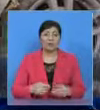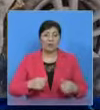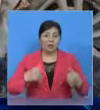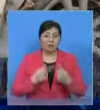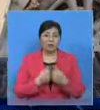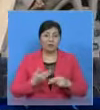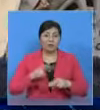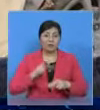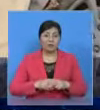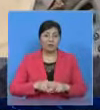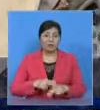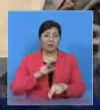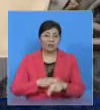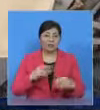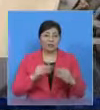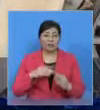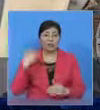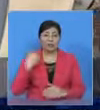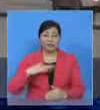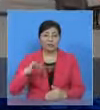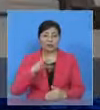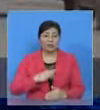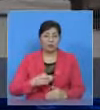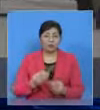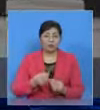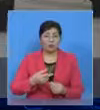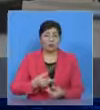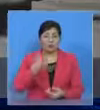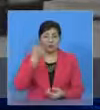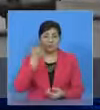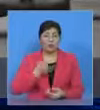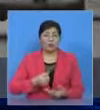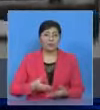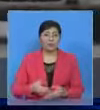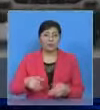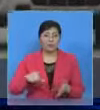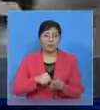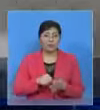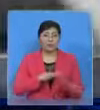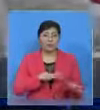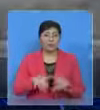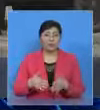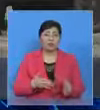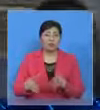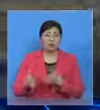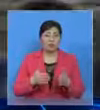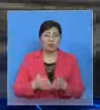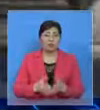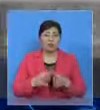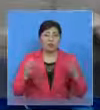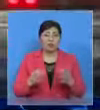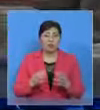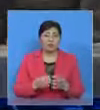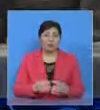В этой связи департамент полиции Актюбинской области в очередной раз призывает всех участников дорожного движения к соблюдению ПДД,